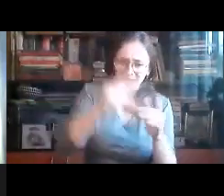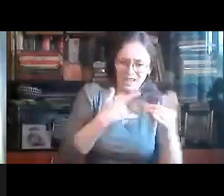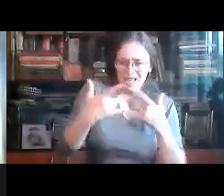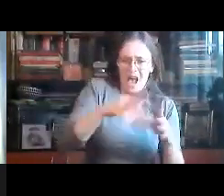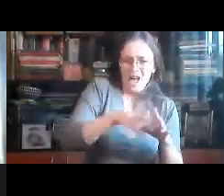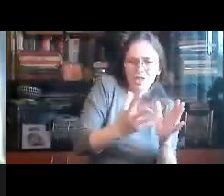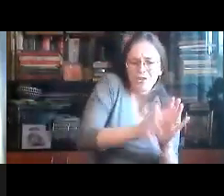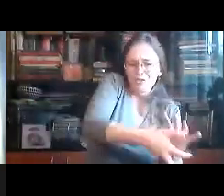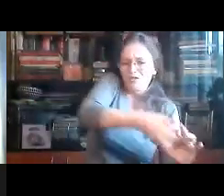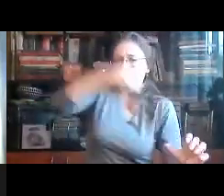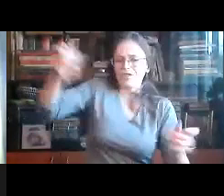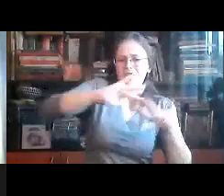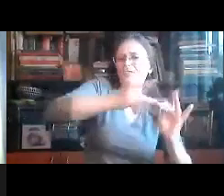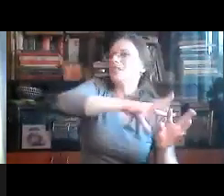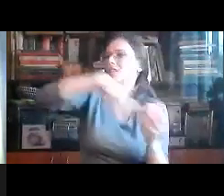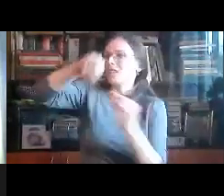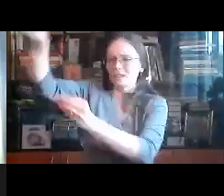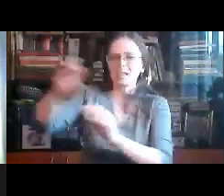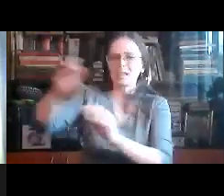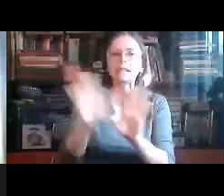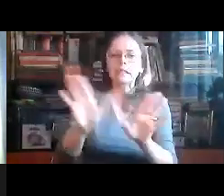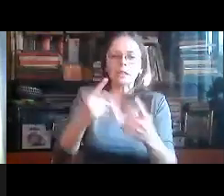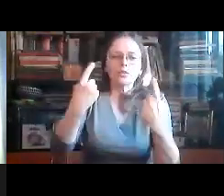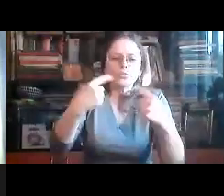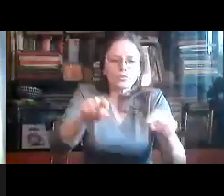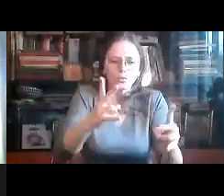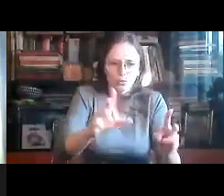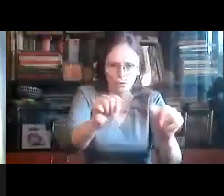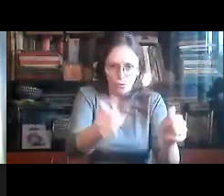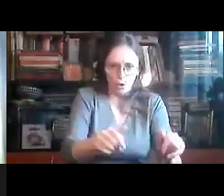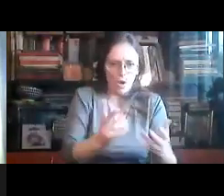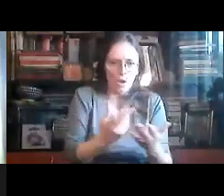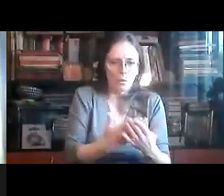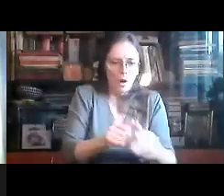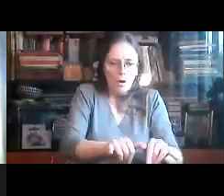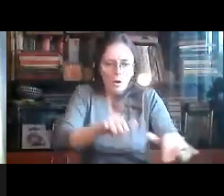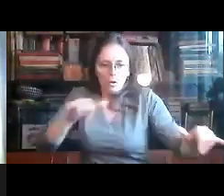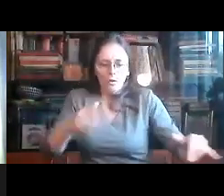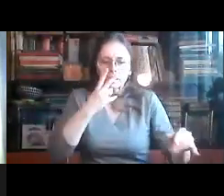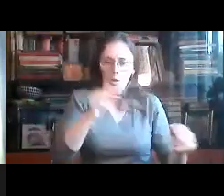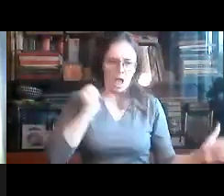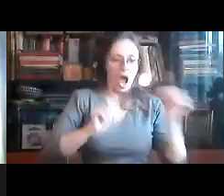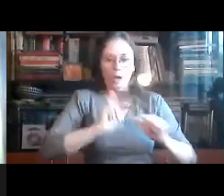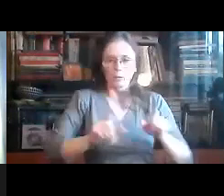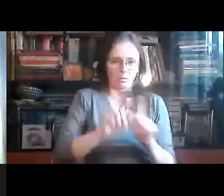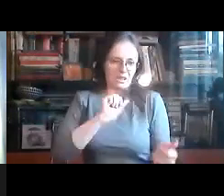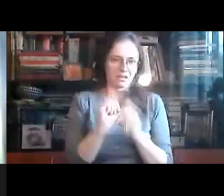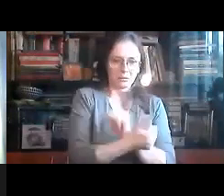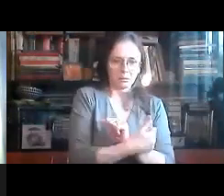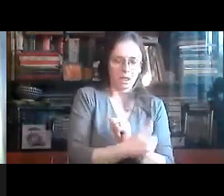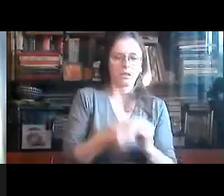вот этих вот перформативности, скажем так, или то, что можно считать перформативностью. Возможно, в